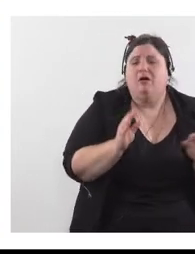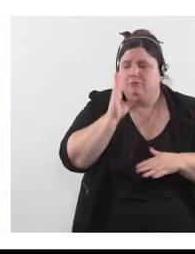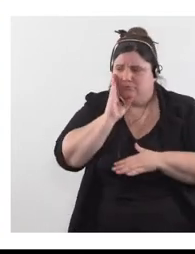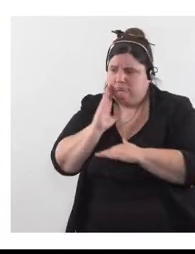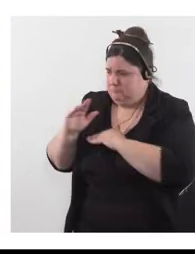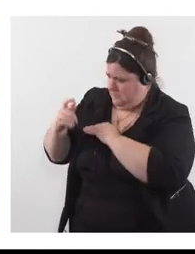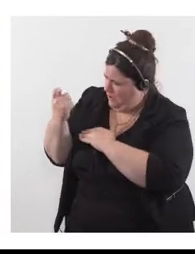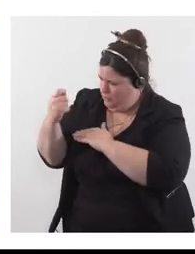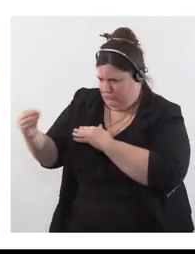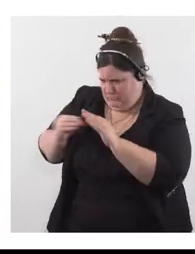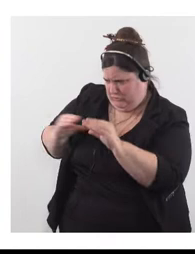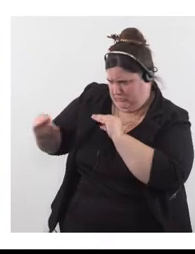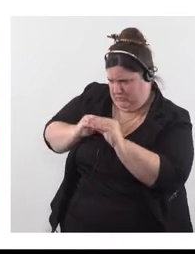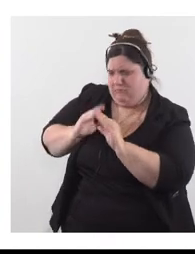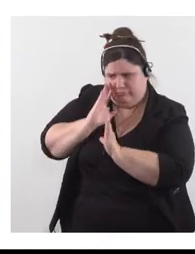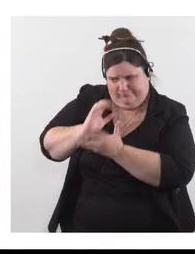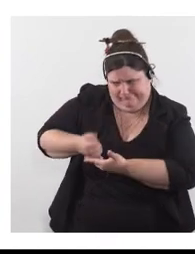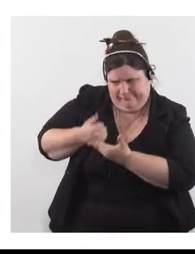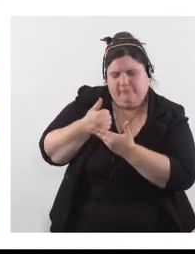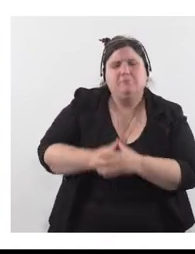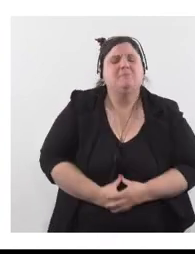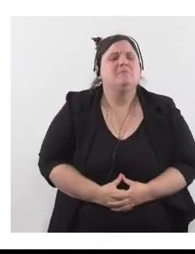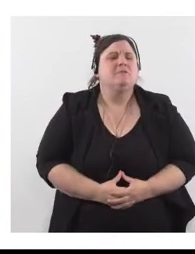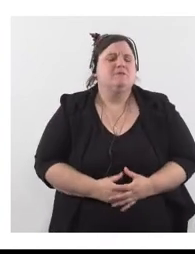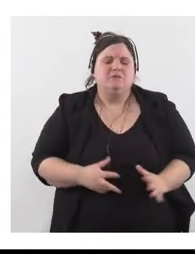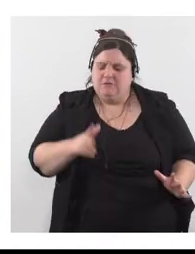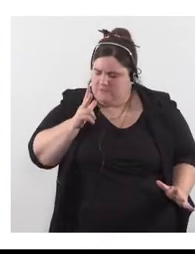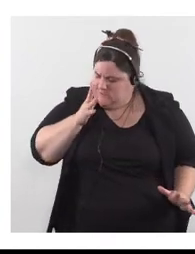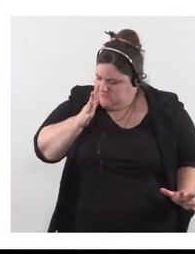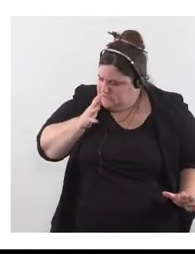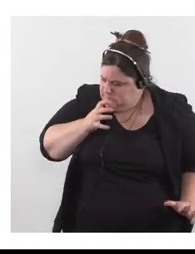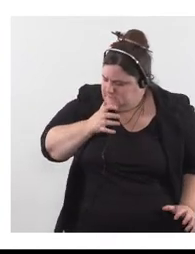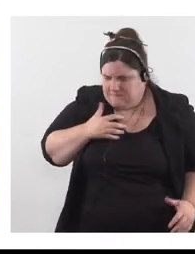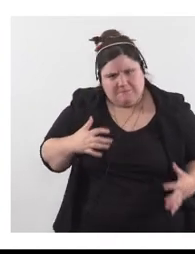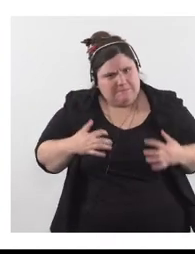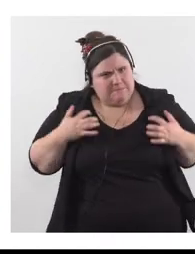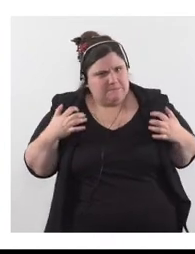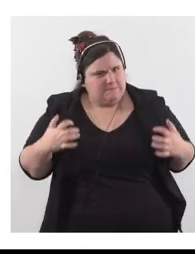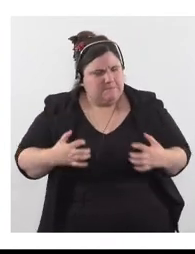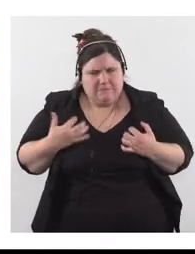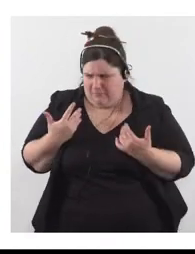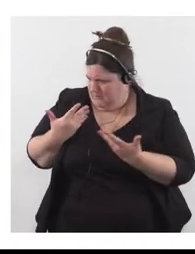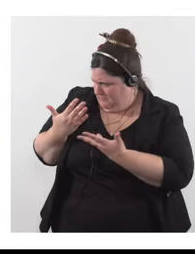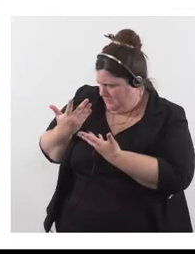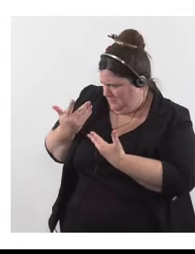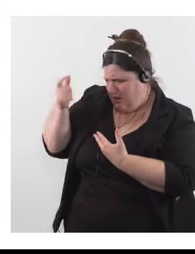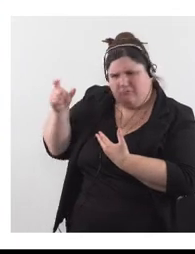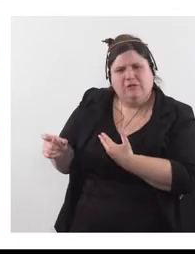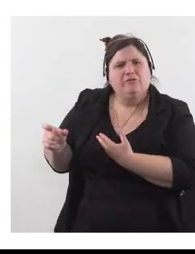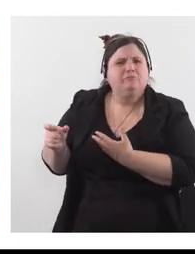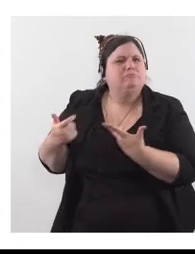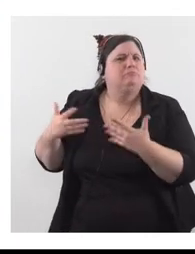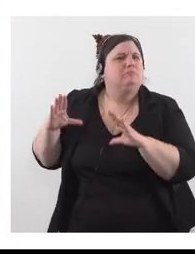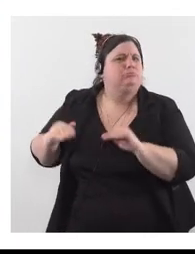côté mes sentiments de rage et de colère et j'ai rencontré un ami irlandais en chemin à qui j'ai raconté